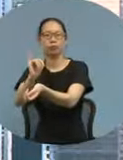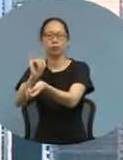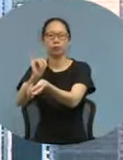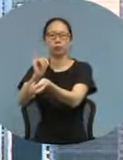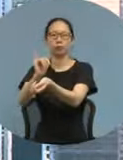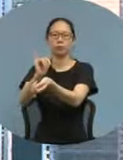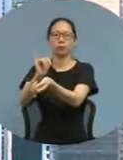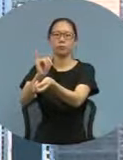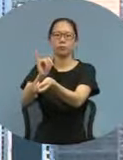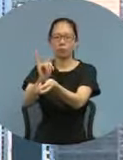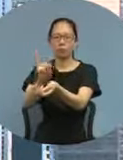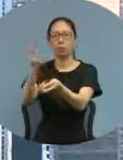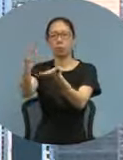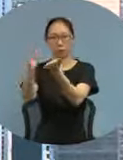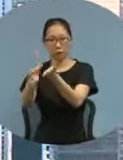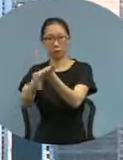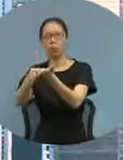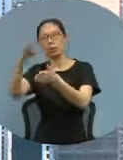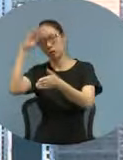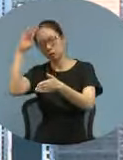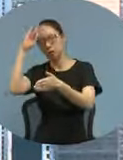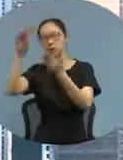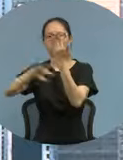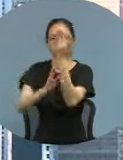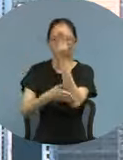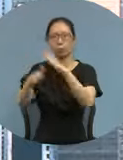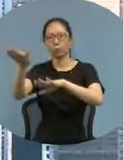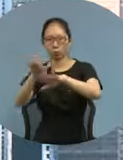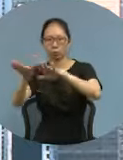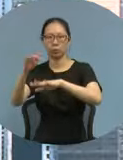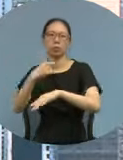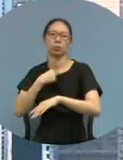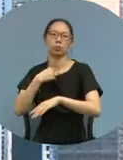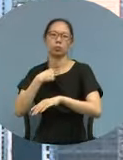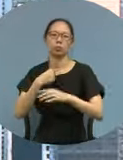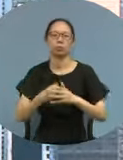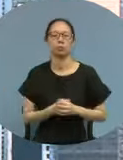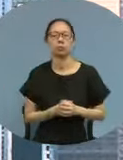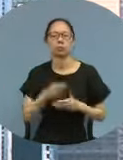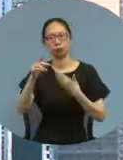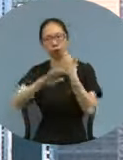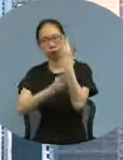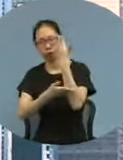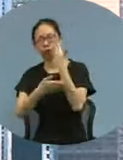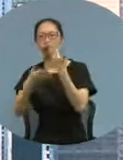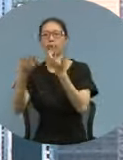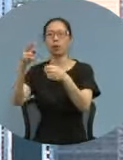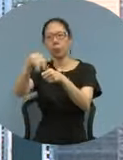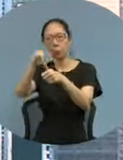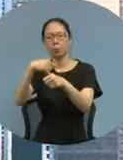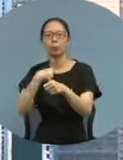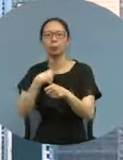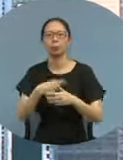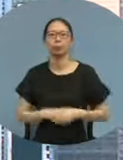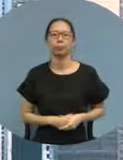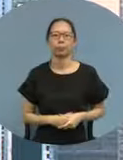了當地的法律，當然要受到當地的執法的機構的調查，以及受到當地的法